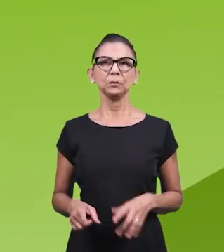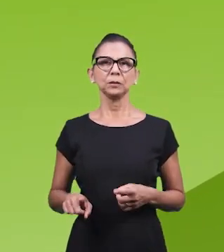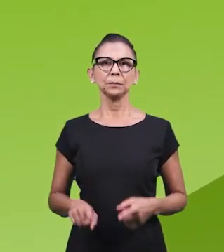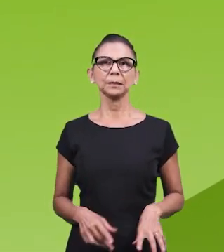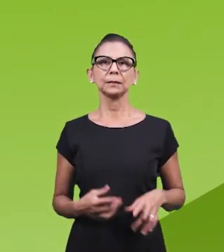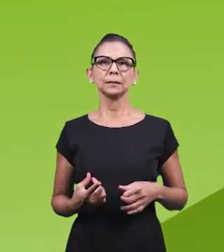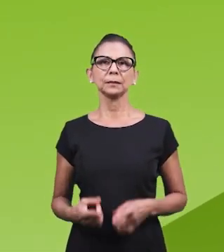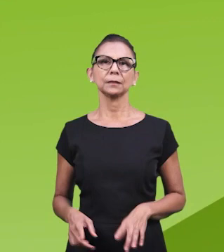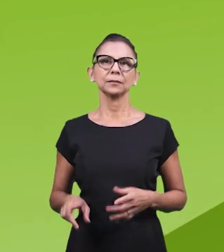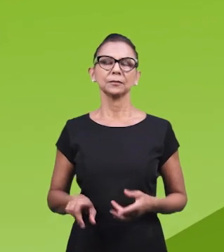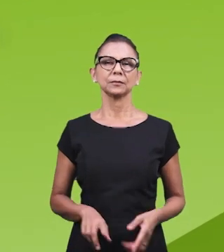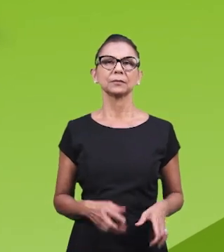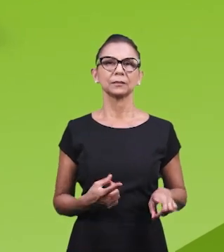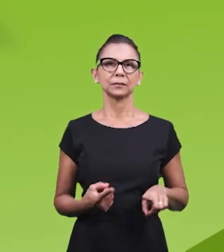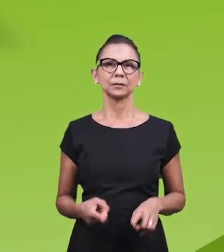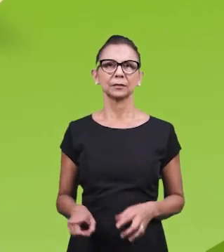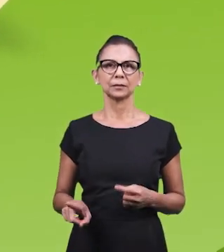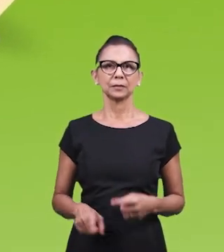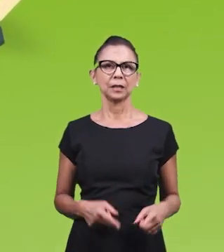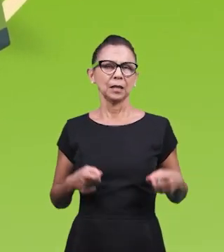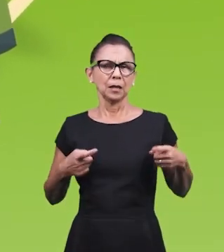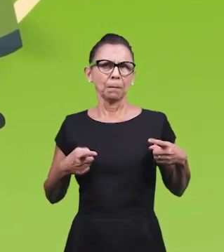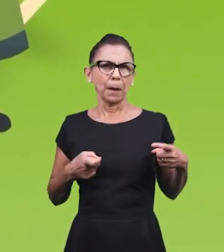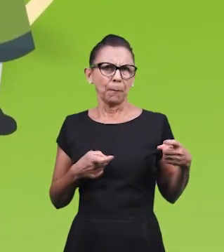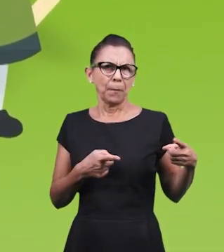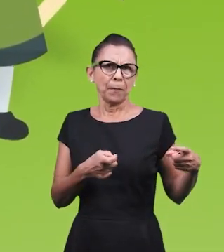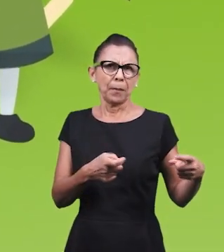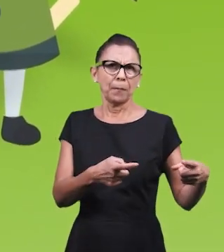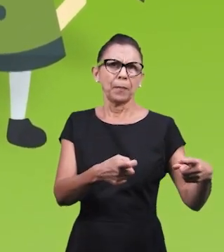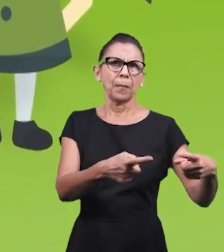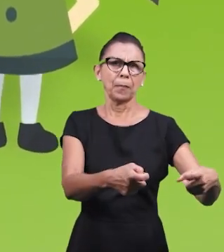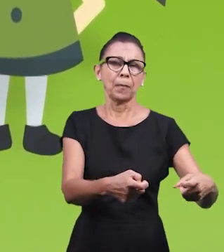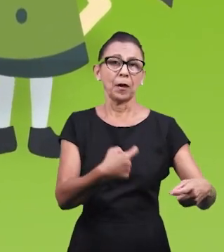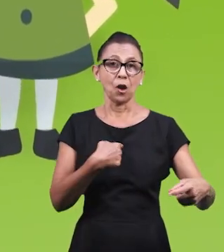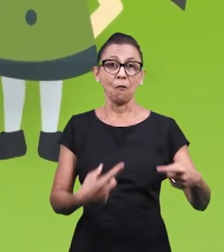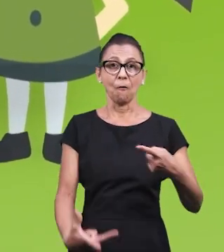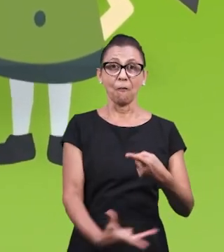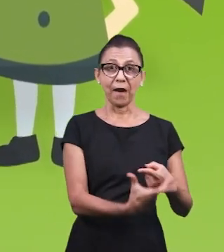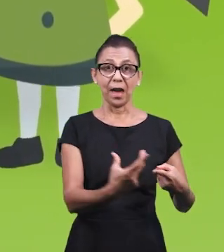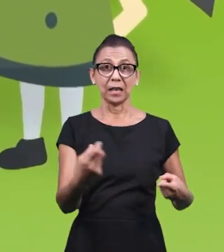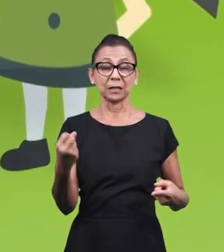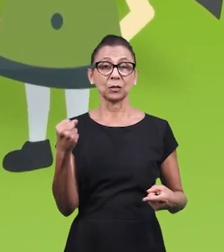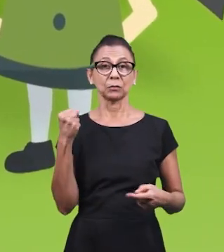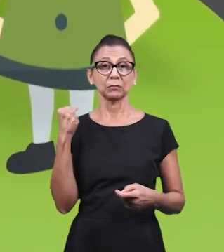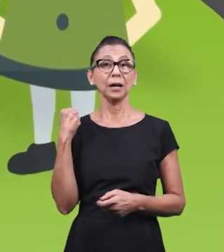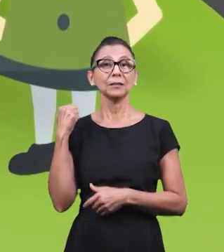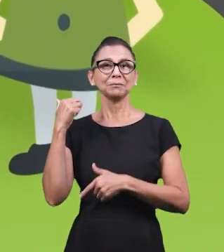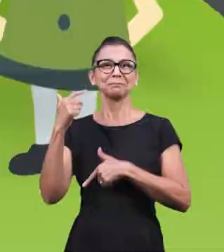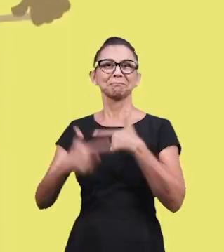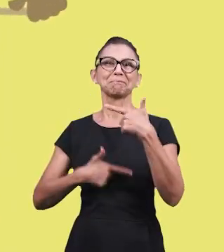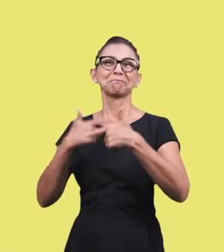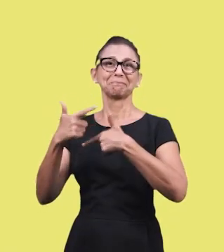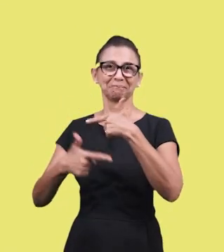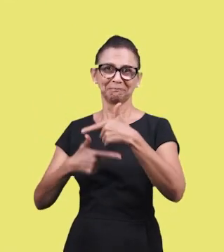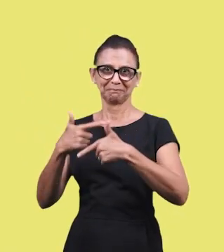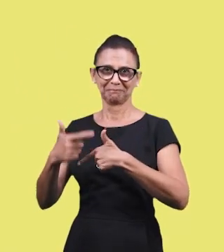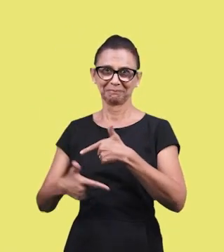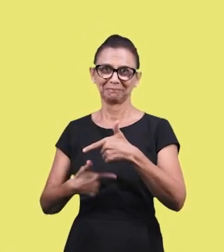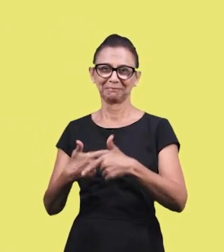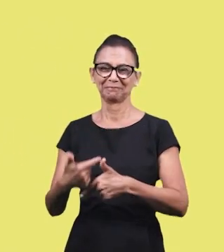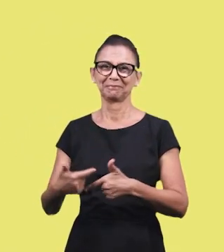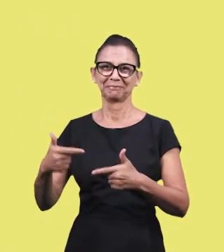в битва я победитель и потому что пользуюсь духовным все